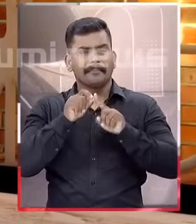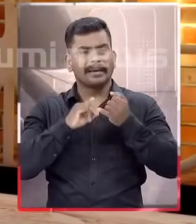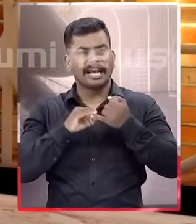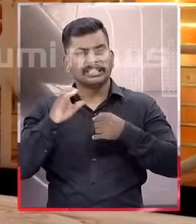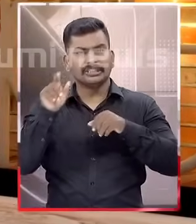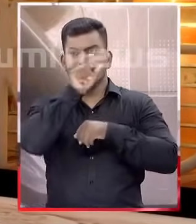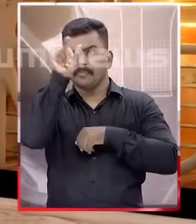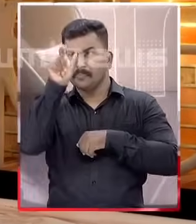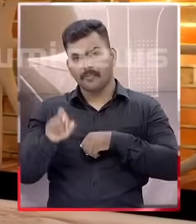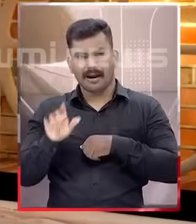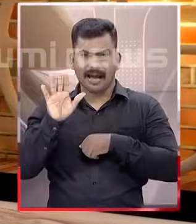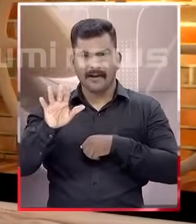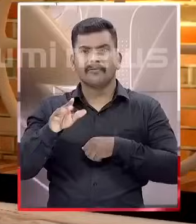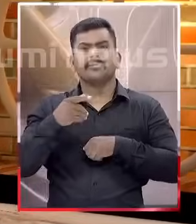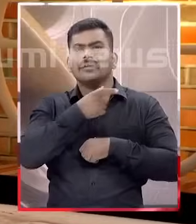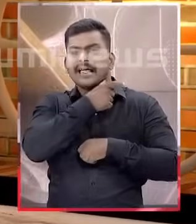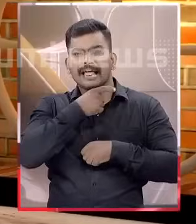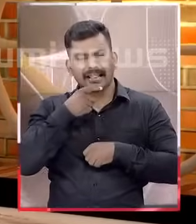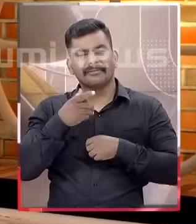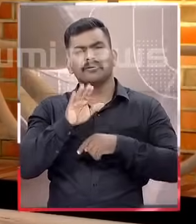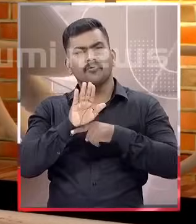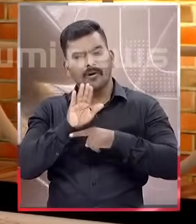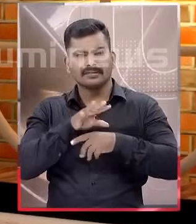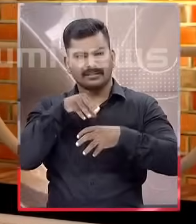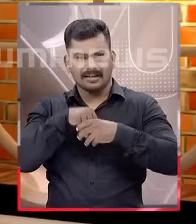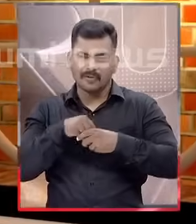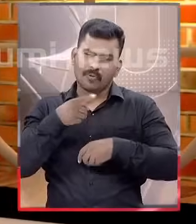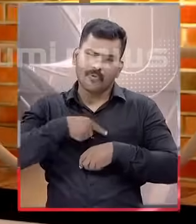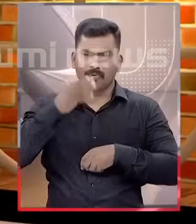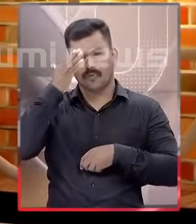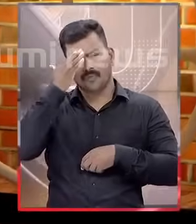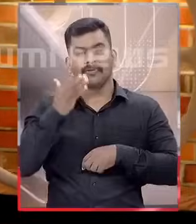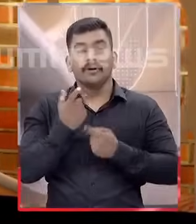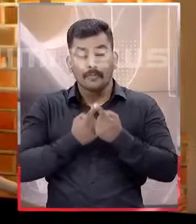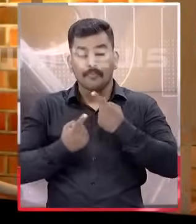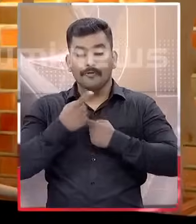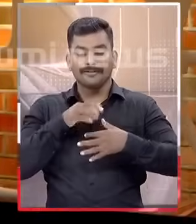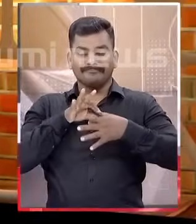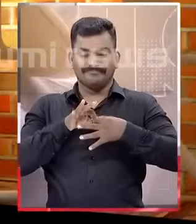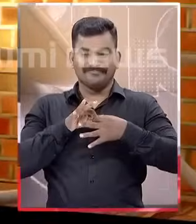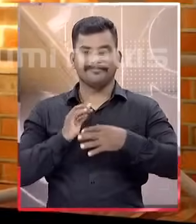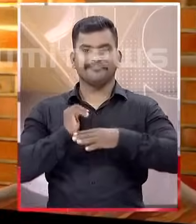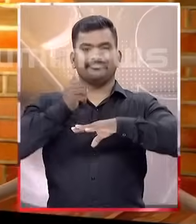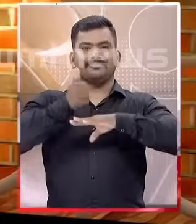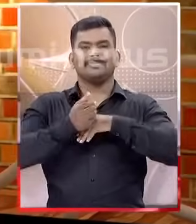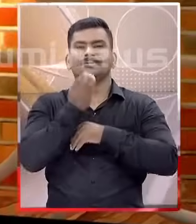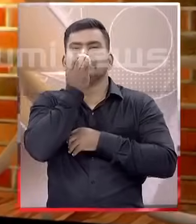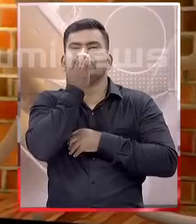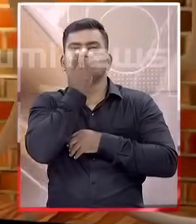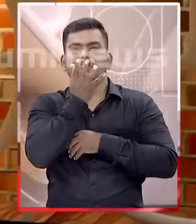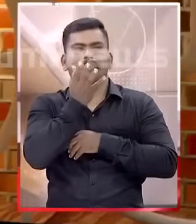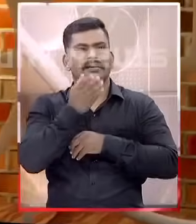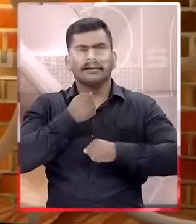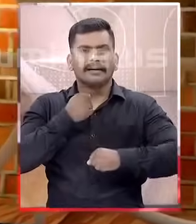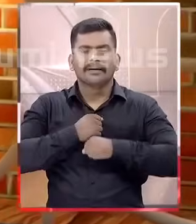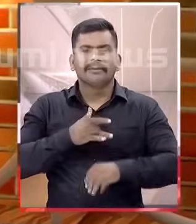ഭാഗമായിട്ടാണ് ഇതിലേക്ക് കടന്നു വരുന്നത് എന്നത് നിഷ്പക്ഷം 100% അരിയാഹാരം കഴിയുന്ന ആളുകൾക്ക് മനസ്സിലാക്കാൻ കഴിയും. അപ്പോൾ ഒരു